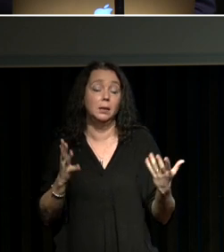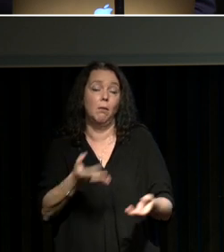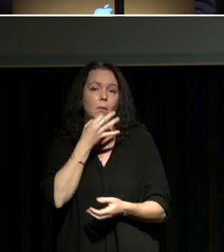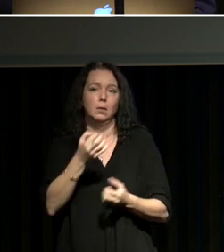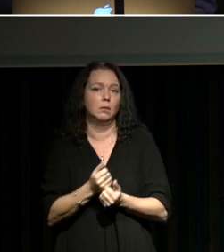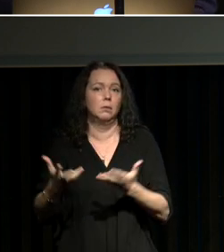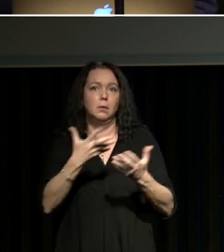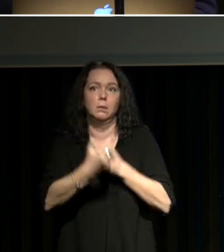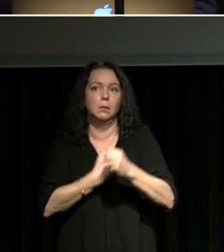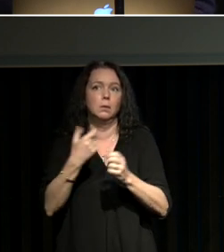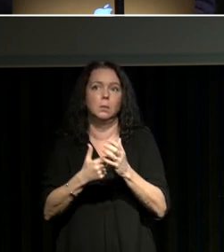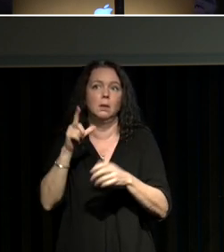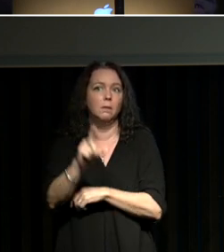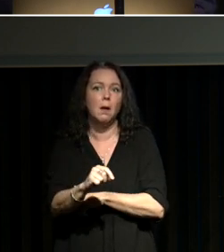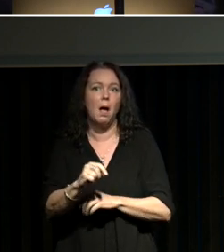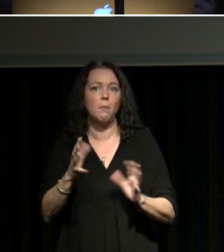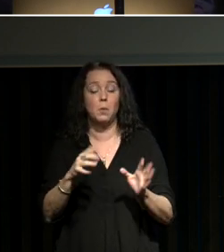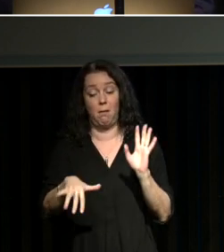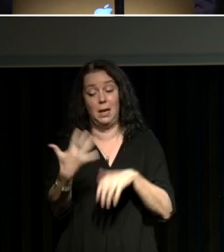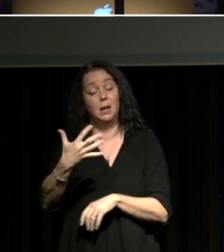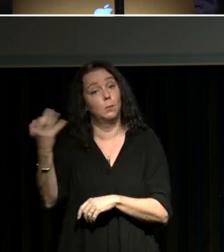l'année 2020, on considère qu'environ